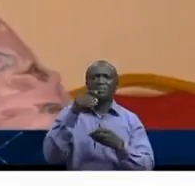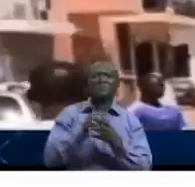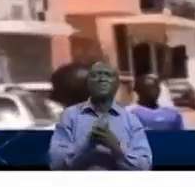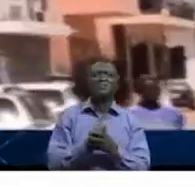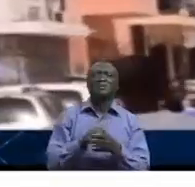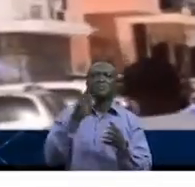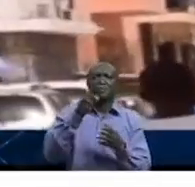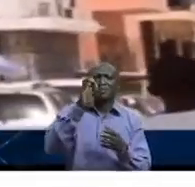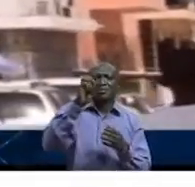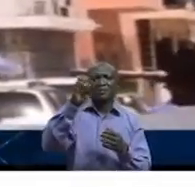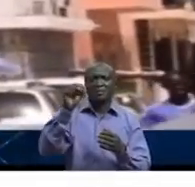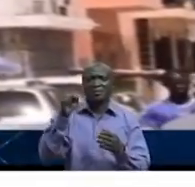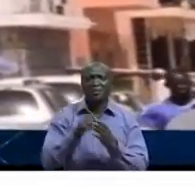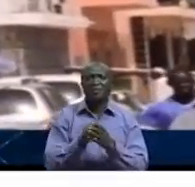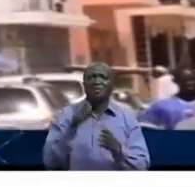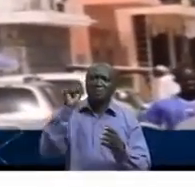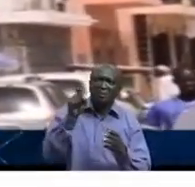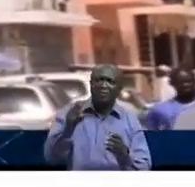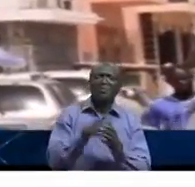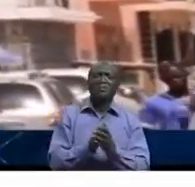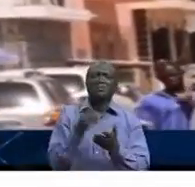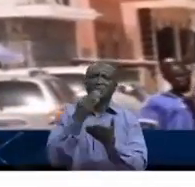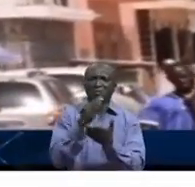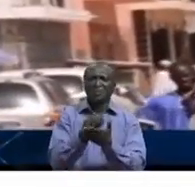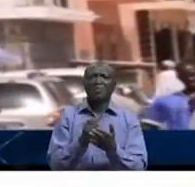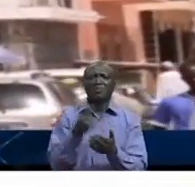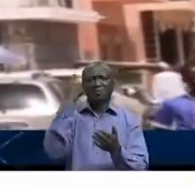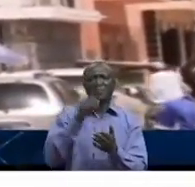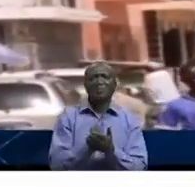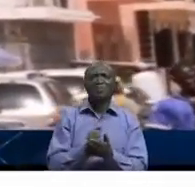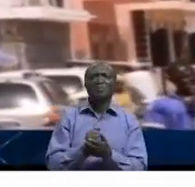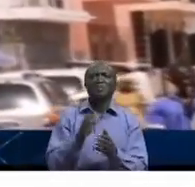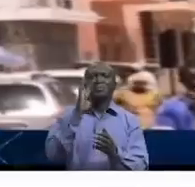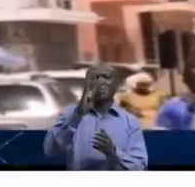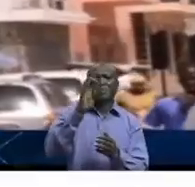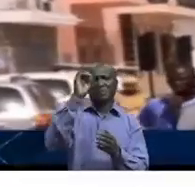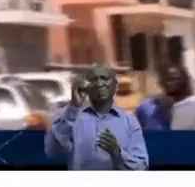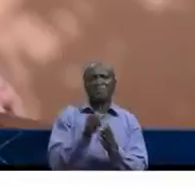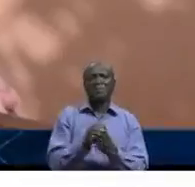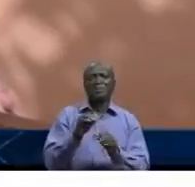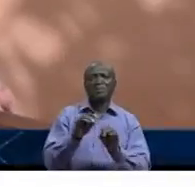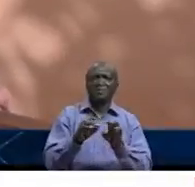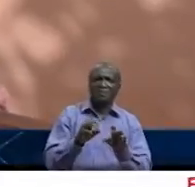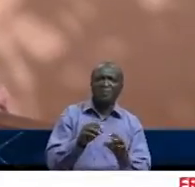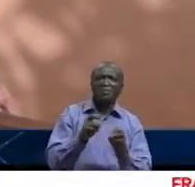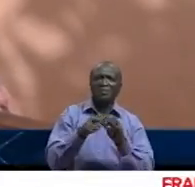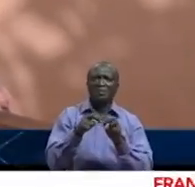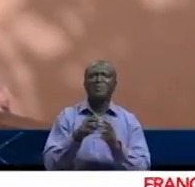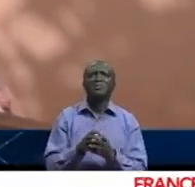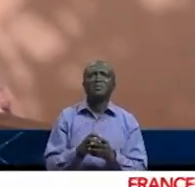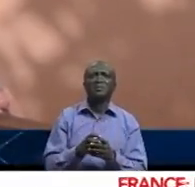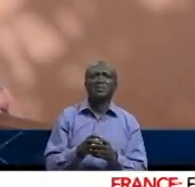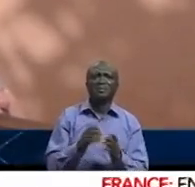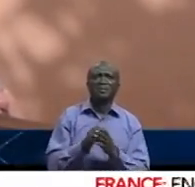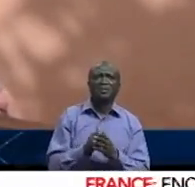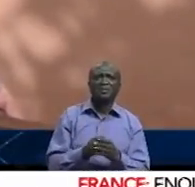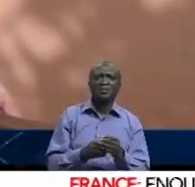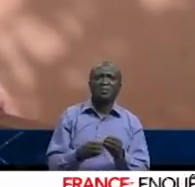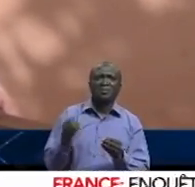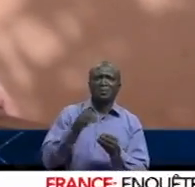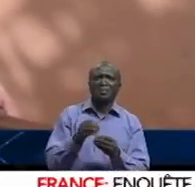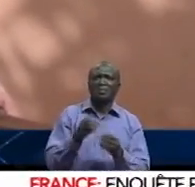additionnelles sont nécessaires pour ériger une quarantaine d'espaces numériques ouverts mais les défis encore reste à surmonter il y a